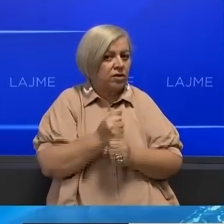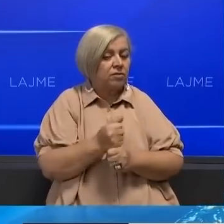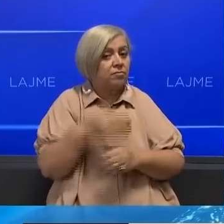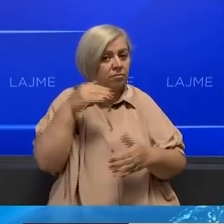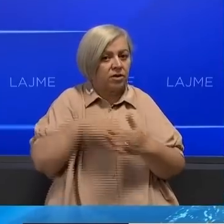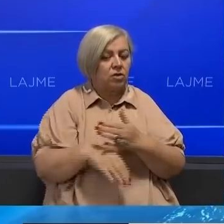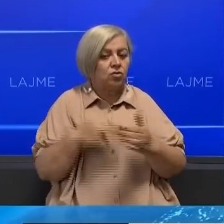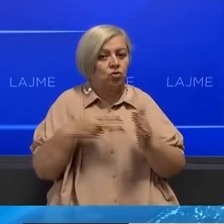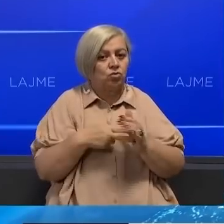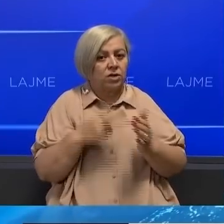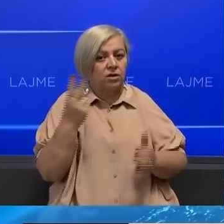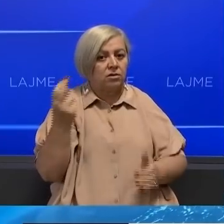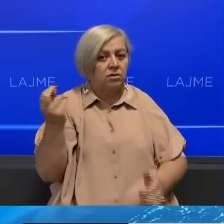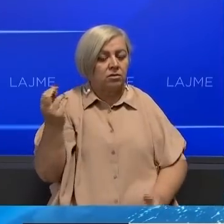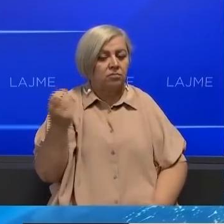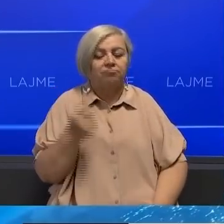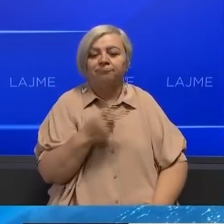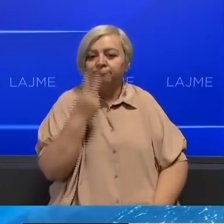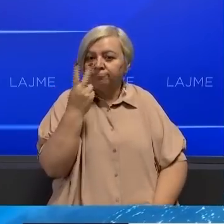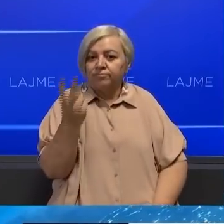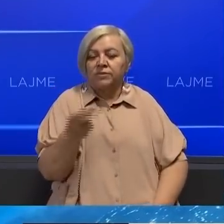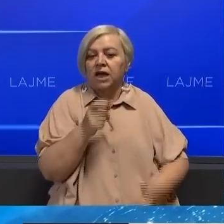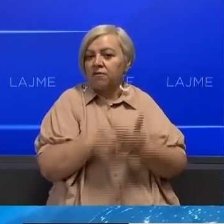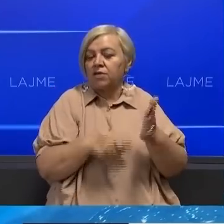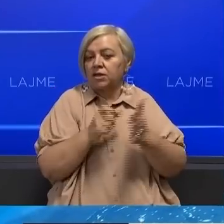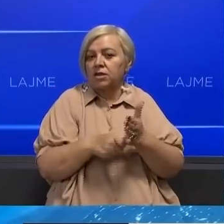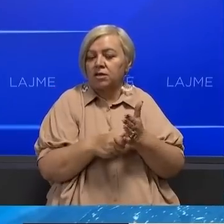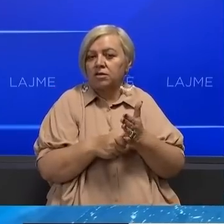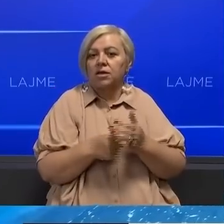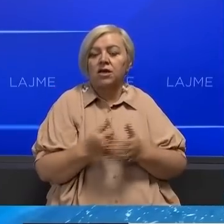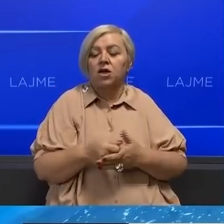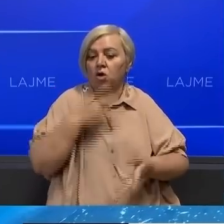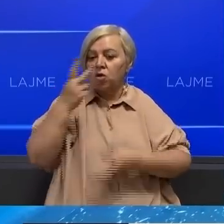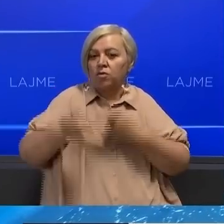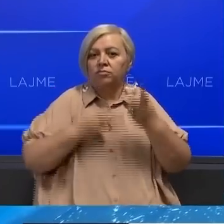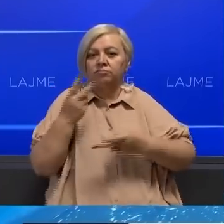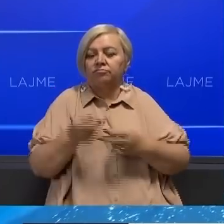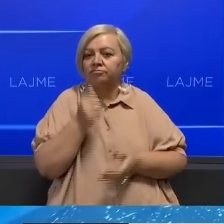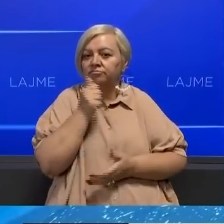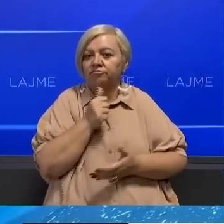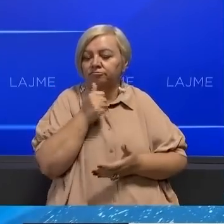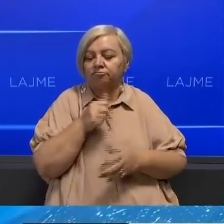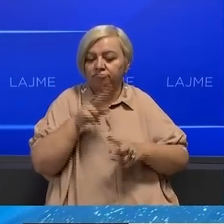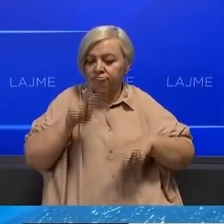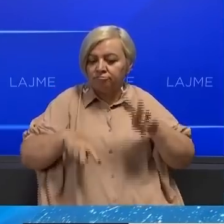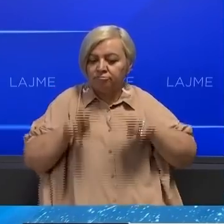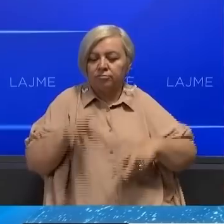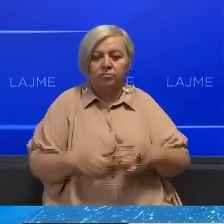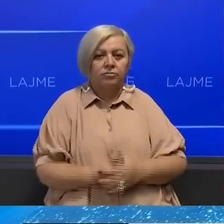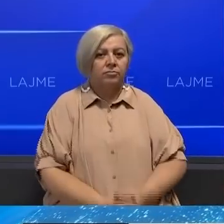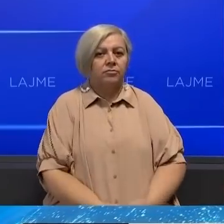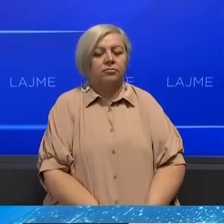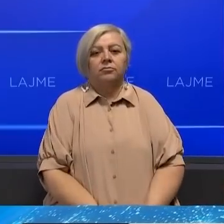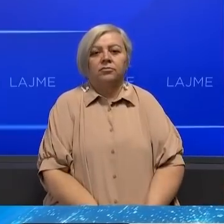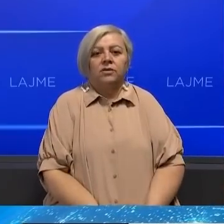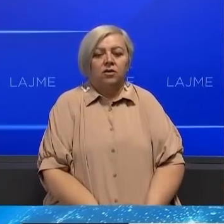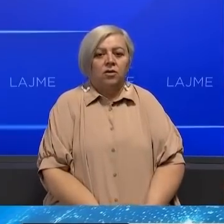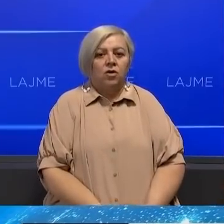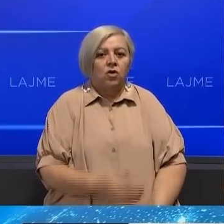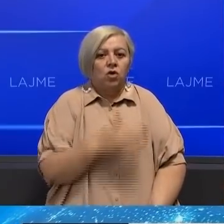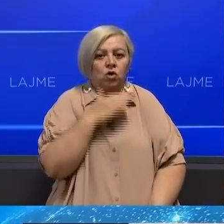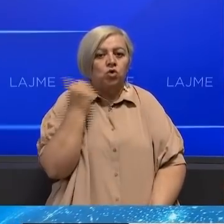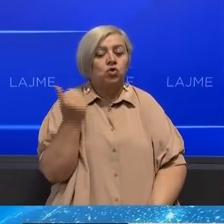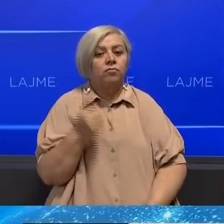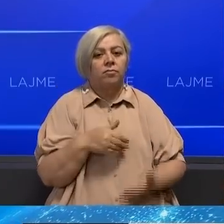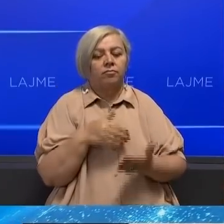Brendshme për vitin 2020 shfaqen edhe antarët e Komisionit për mbikëqyrjen e financave publike. Shuma e